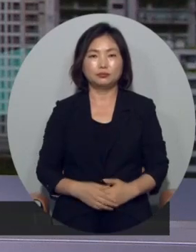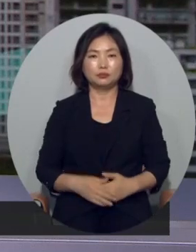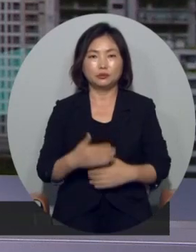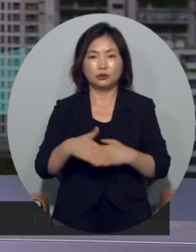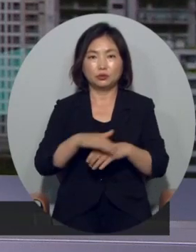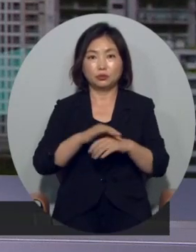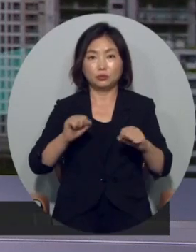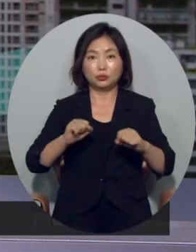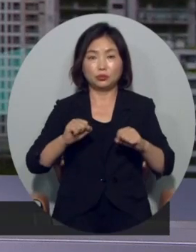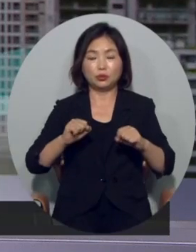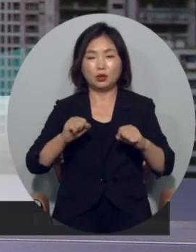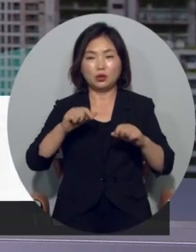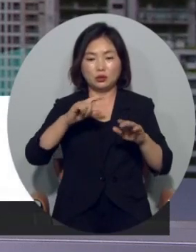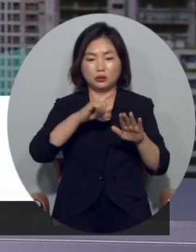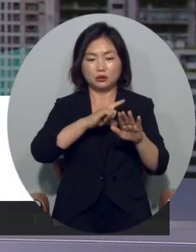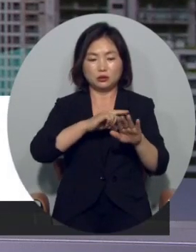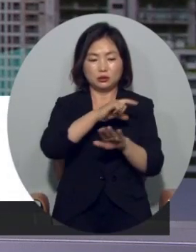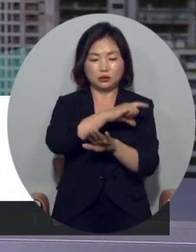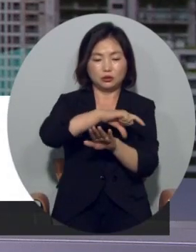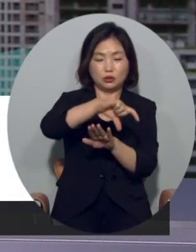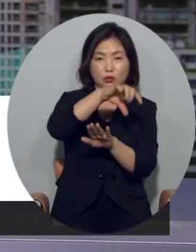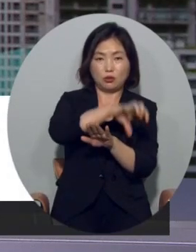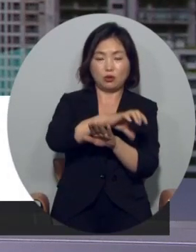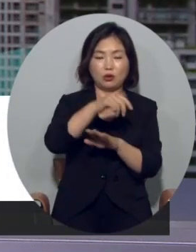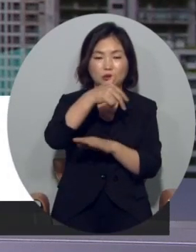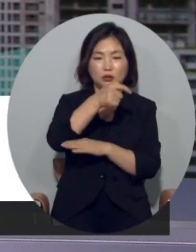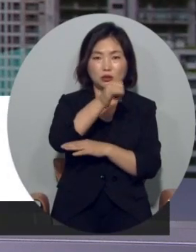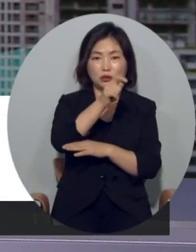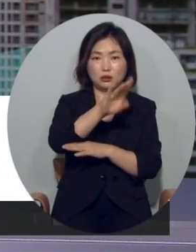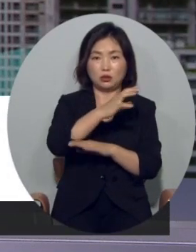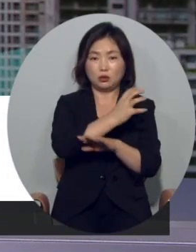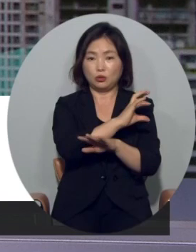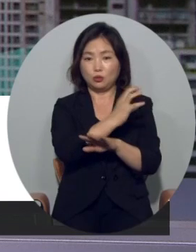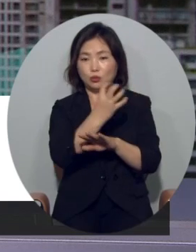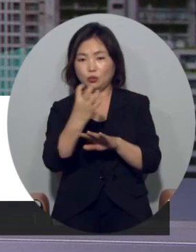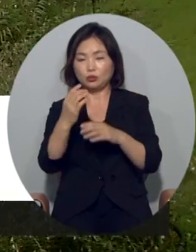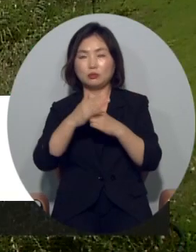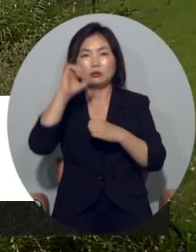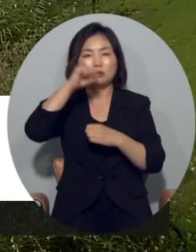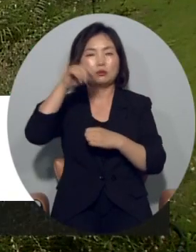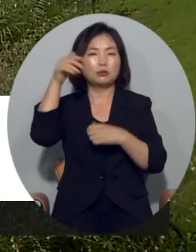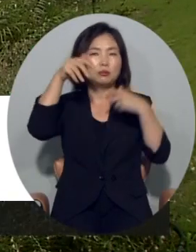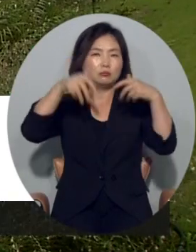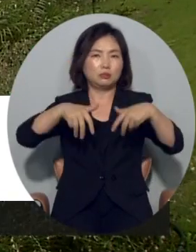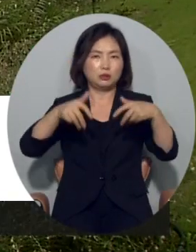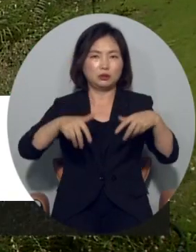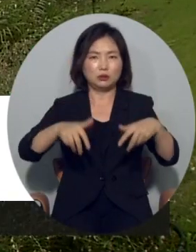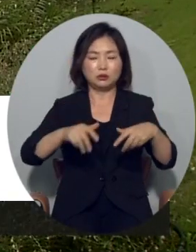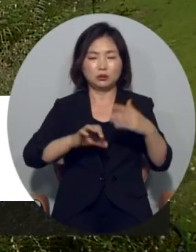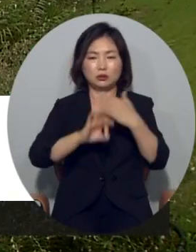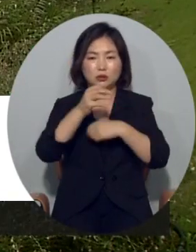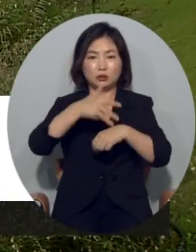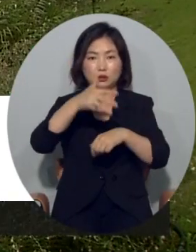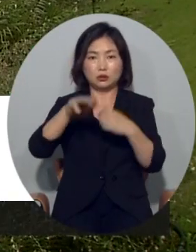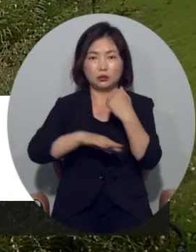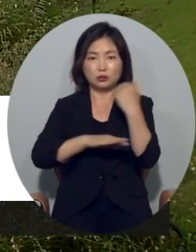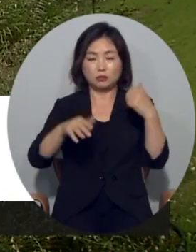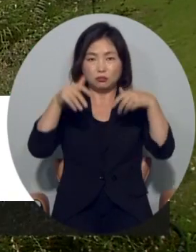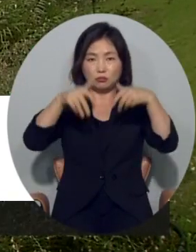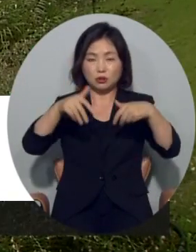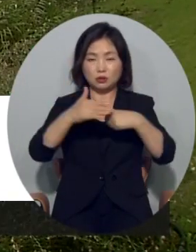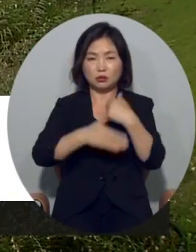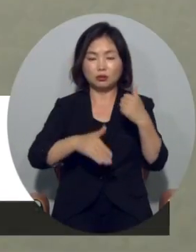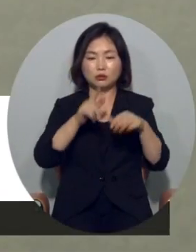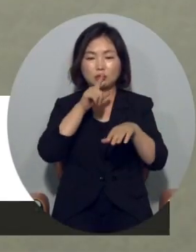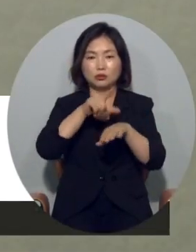대구와 경북지역 은 서해상에서 다가오는 저기압의 영향으로 새벽부터 비가 오고 있습니다 오전 8시 기준 강우량은